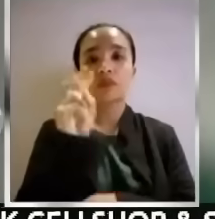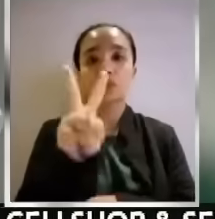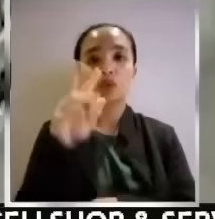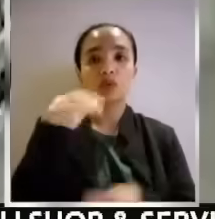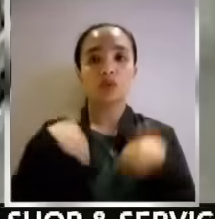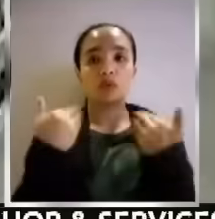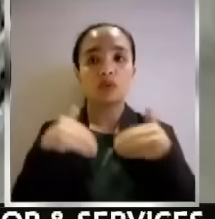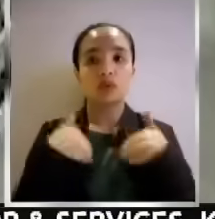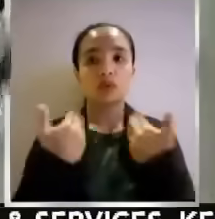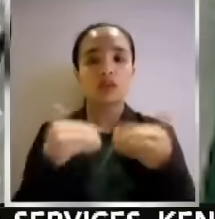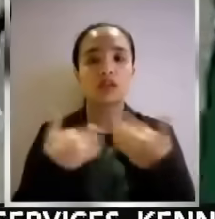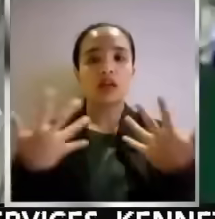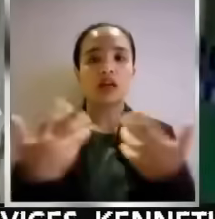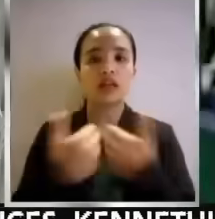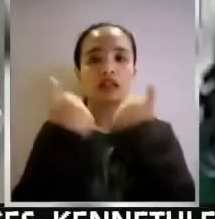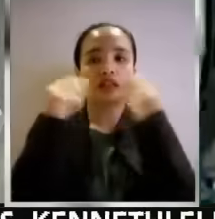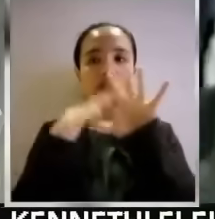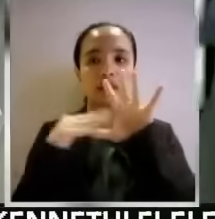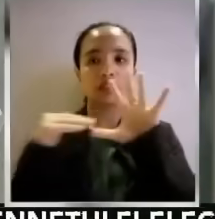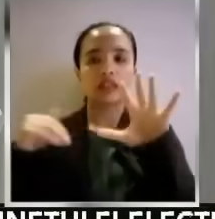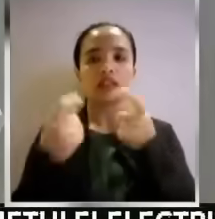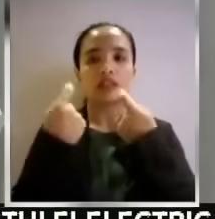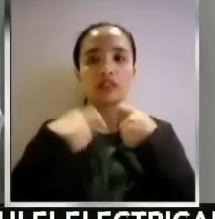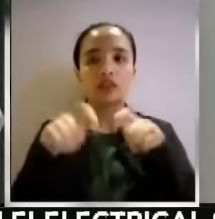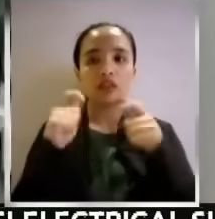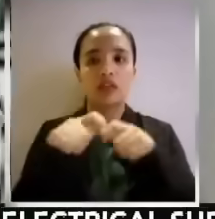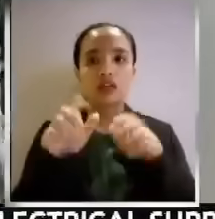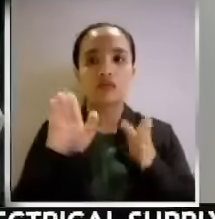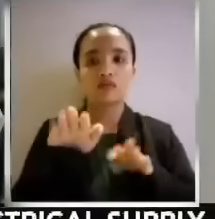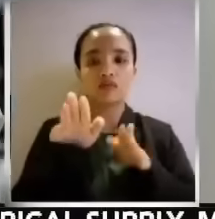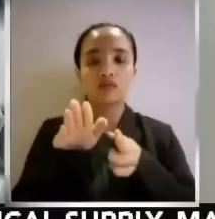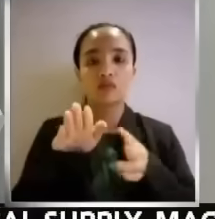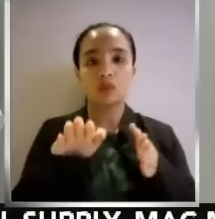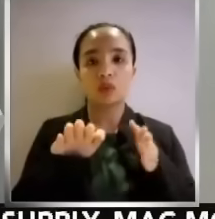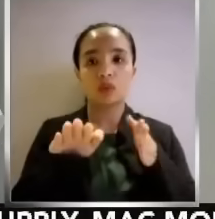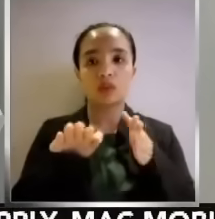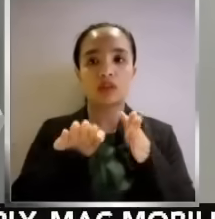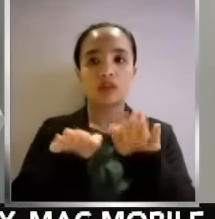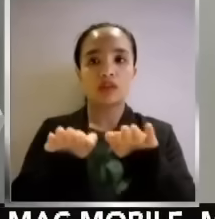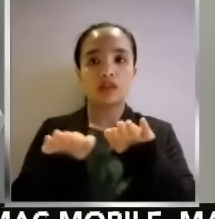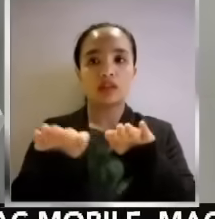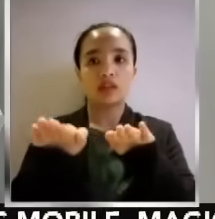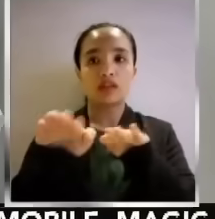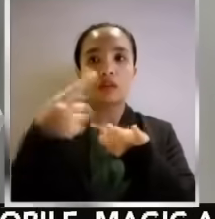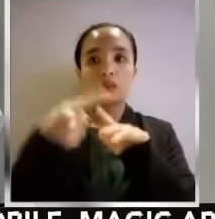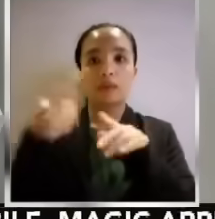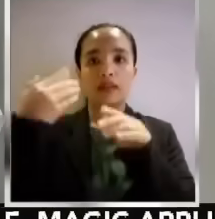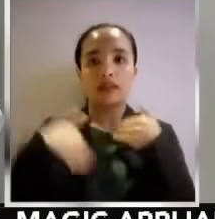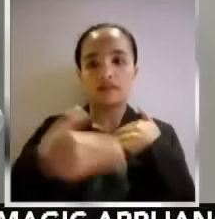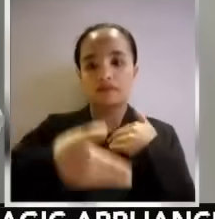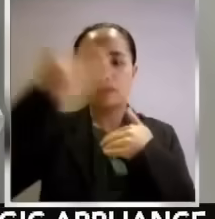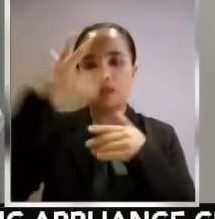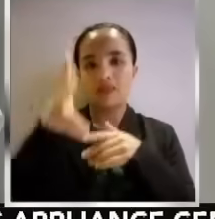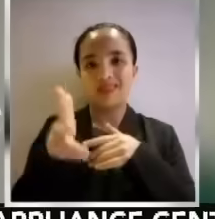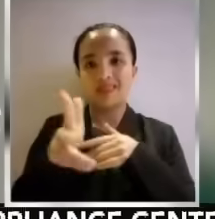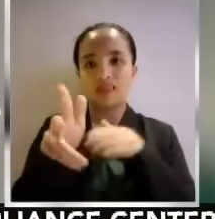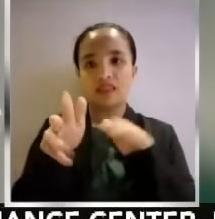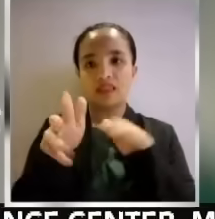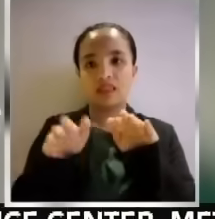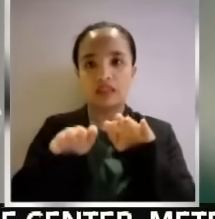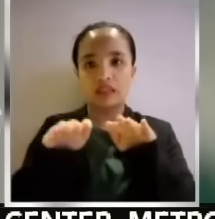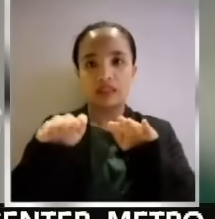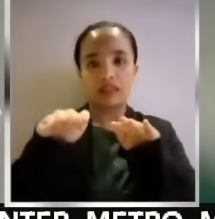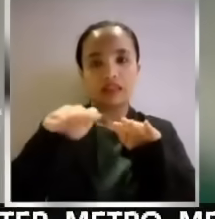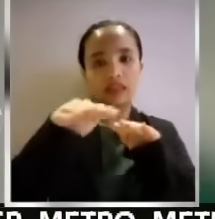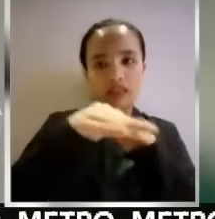sa La Union. Sinubukang mag-overtake ng van sa isang truck pero may tricycle pala sa unahan. Pagkabig ng van para umiwas, nahagip